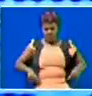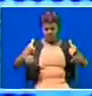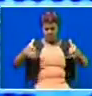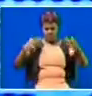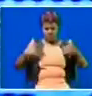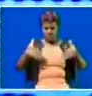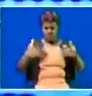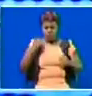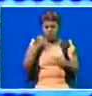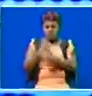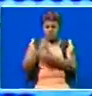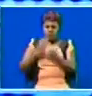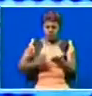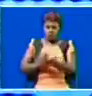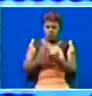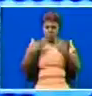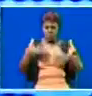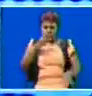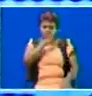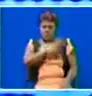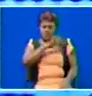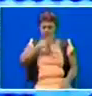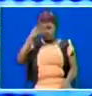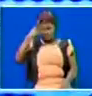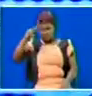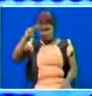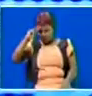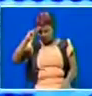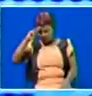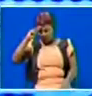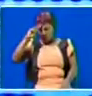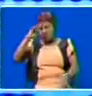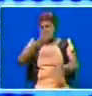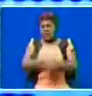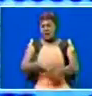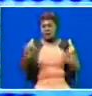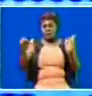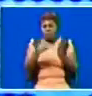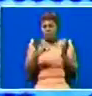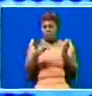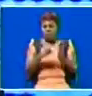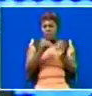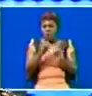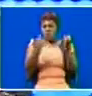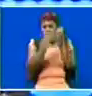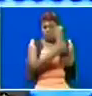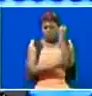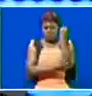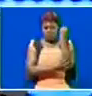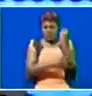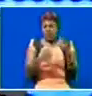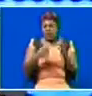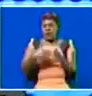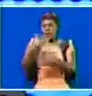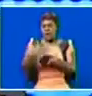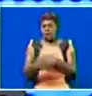watu ili kuhakikisha kuwa watu wanaofaidika na sera hiyo kutotumbukia kwenye kidimbwi ama dimbwi la umasikini, licha hata